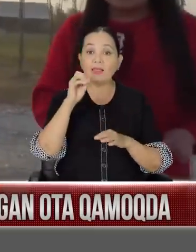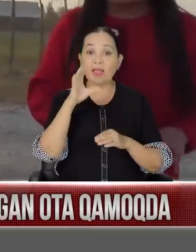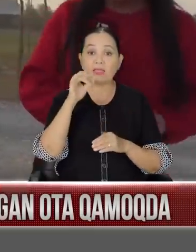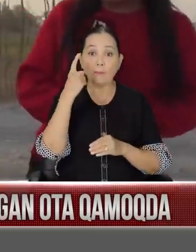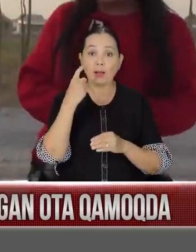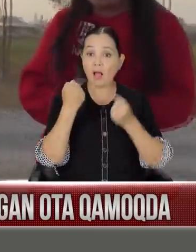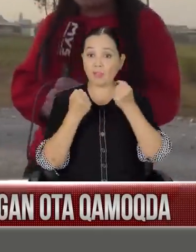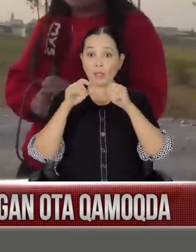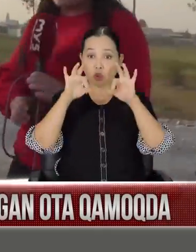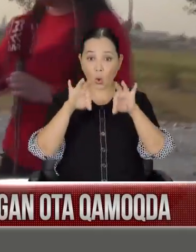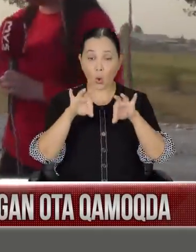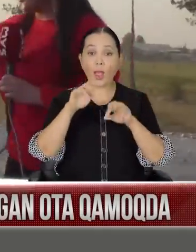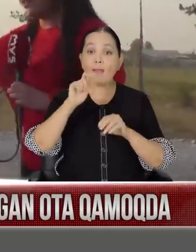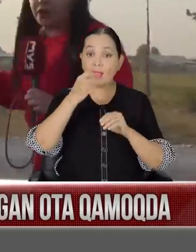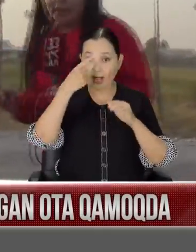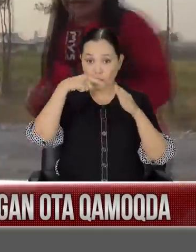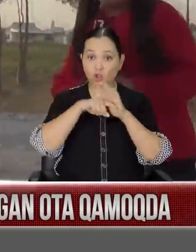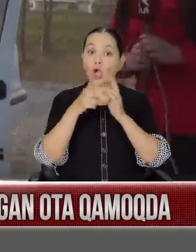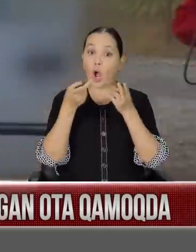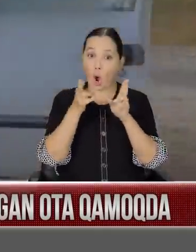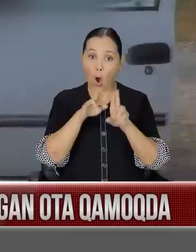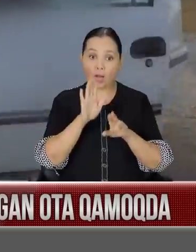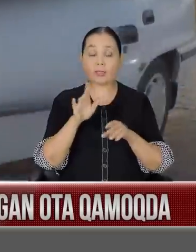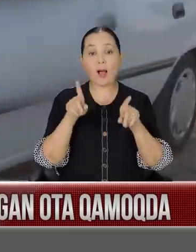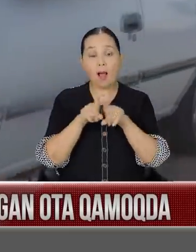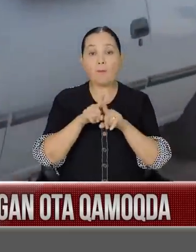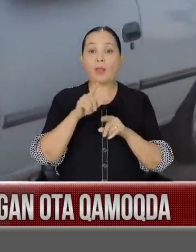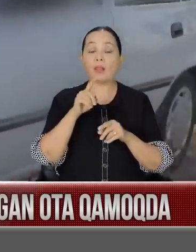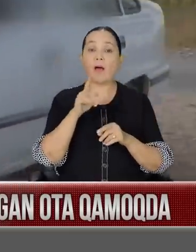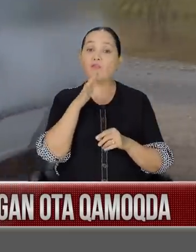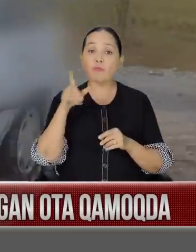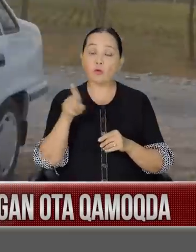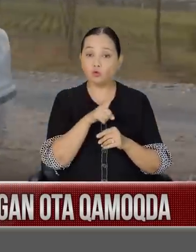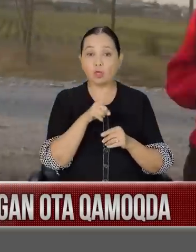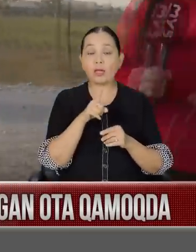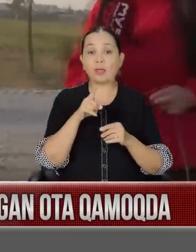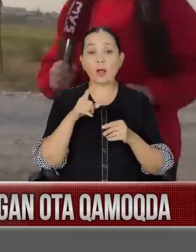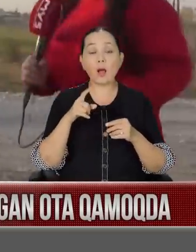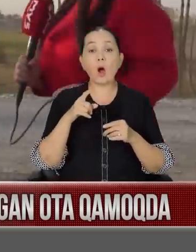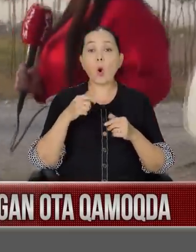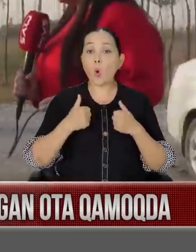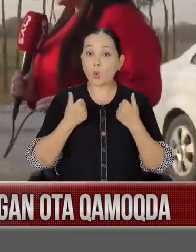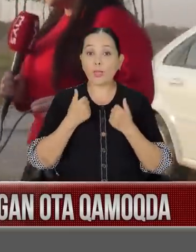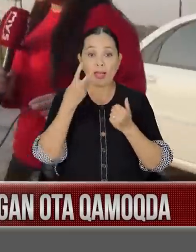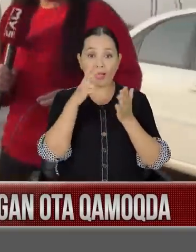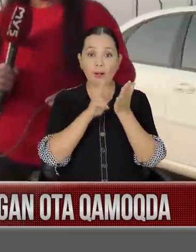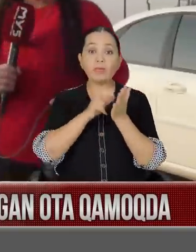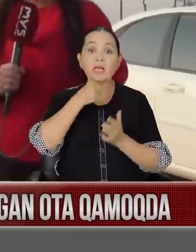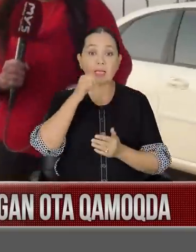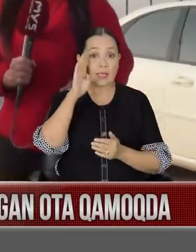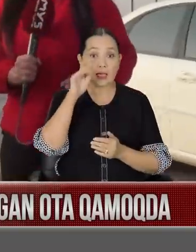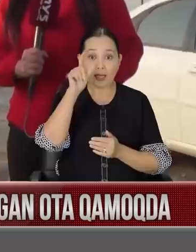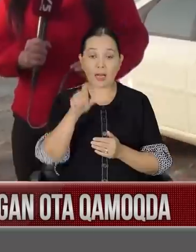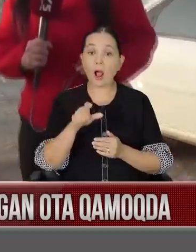bir avtomashinasini qo'yadi. O'sha paytda kalit ichkarida qoladi. Hamda fursatni qo'ldan boy bermaslikka uringan 28 yoshli